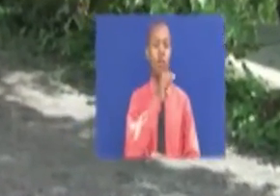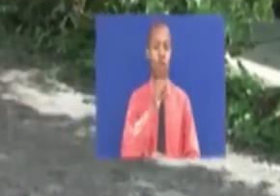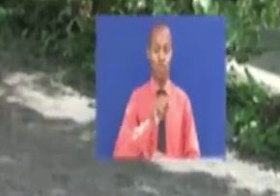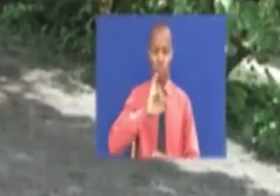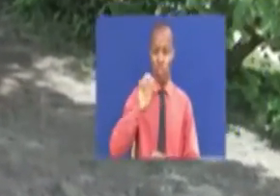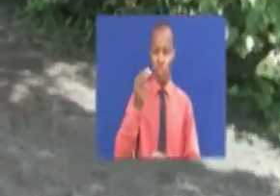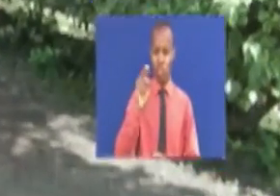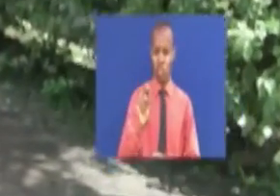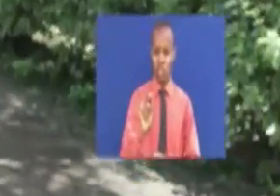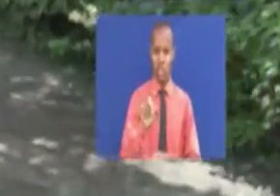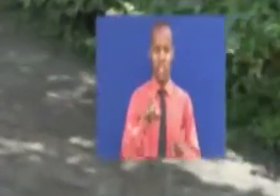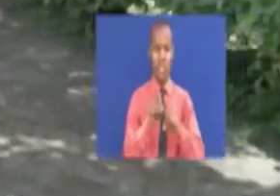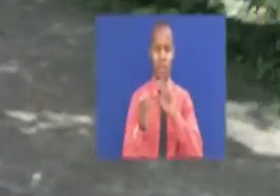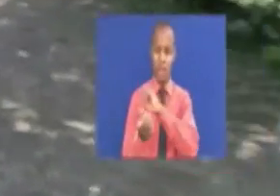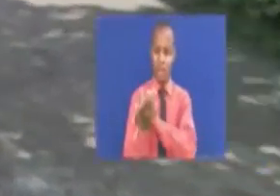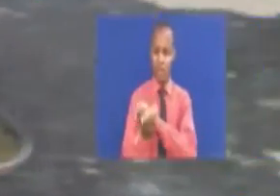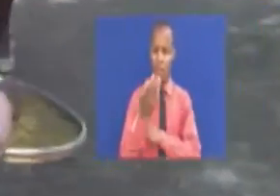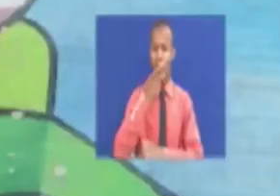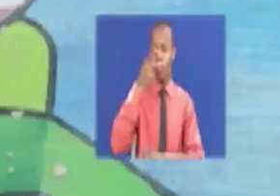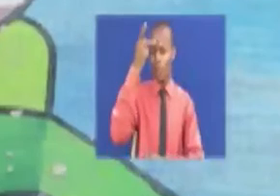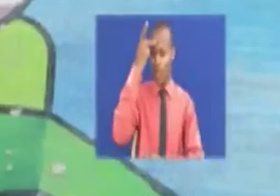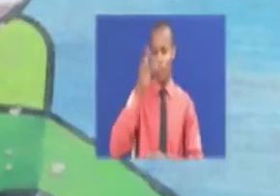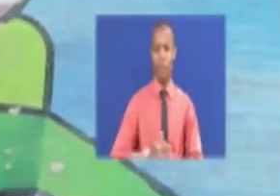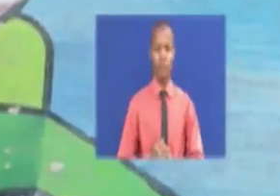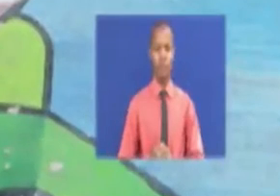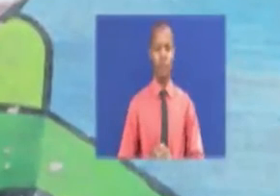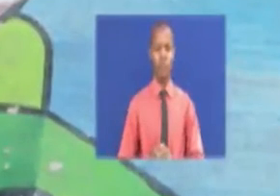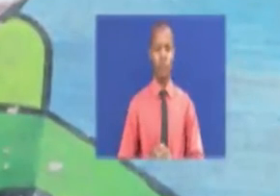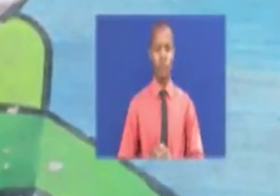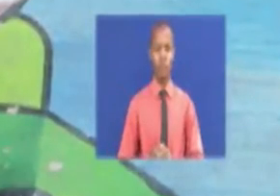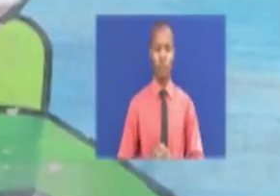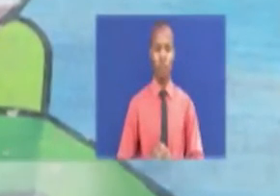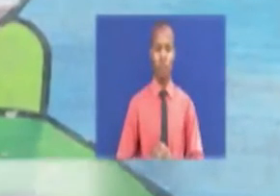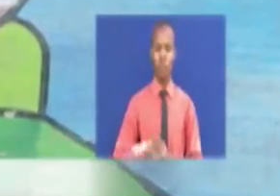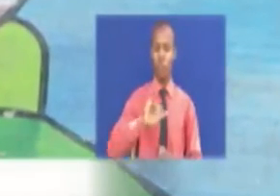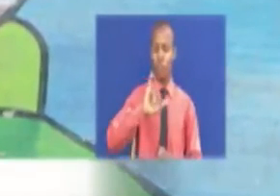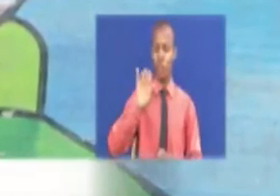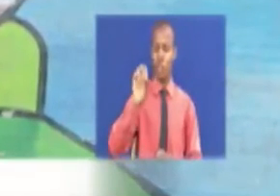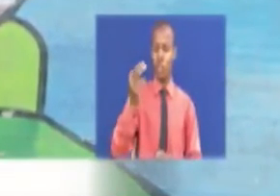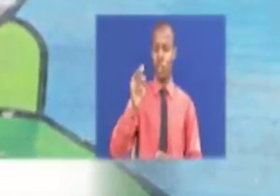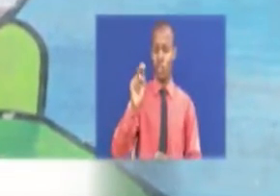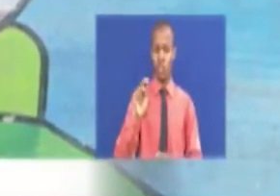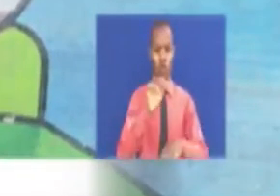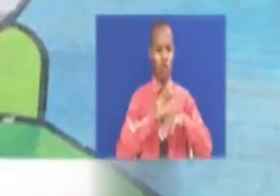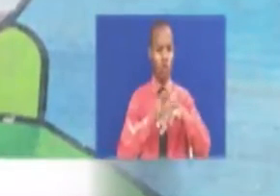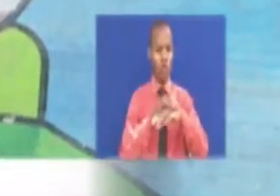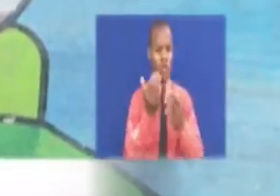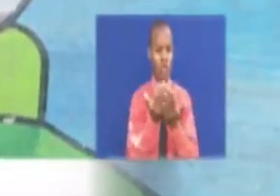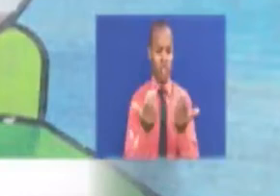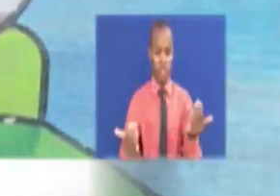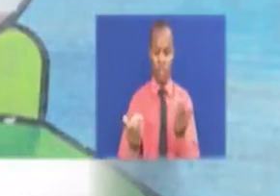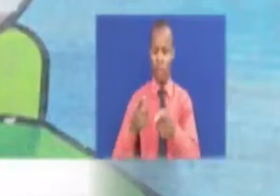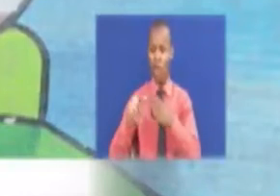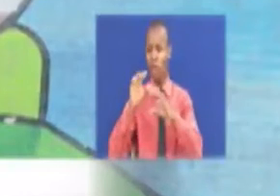leaves parents out there with a word of advice. John ni mtoto mzuri lakini